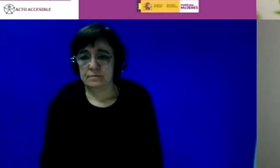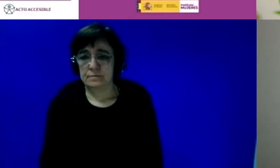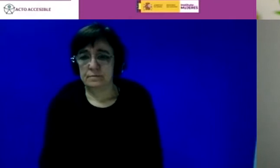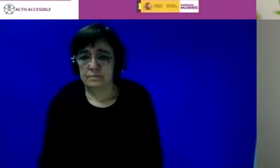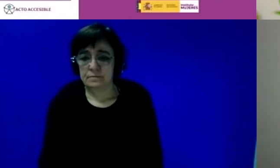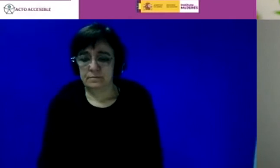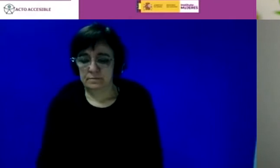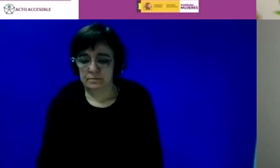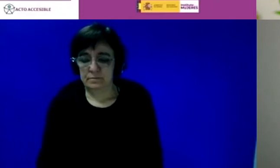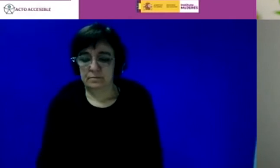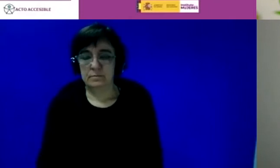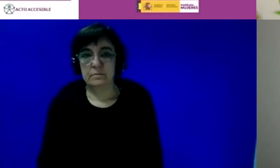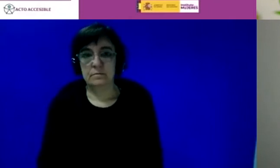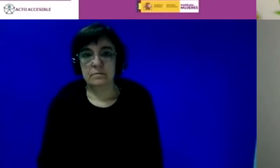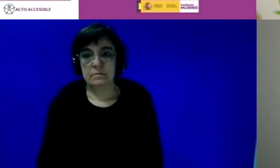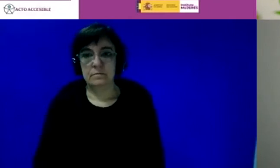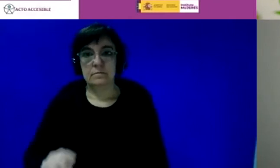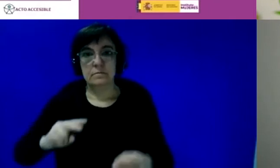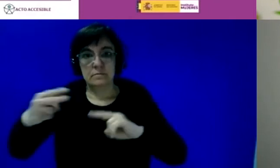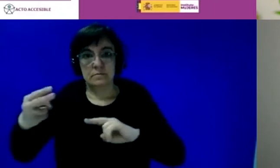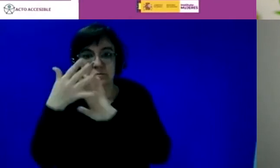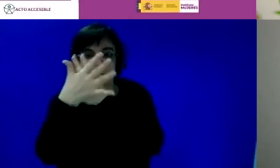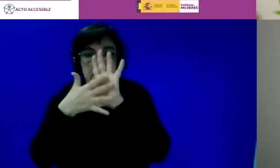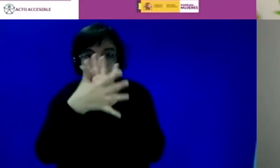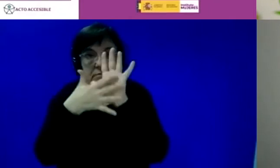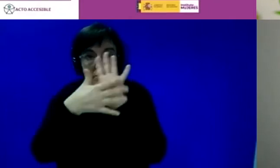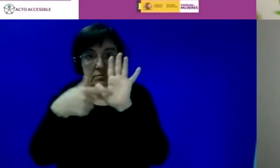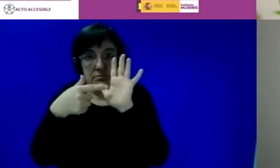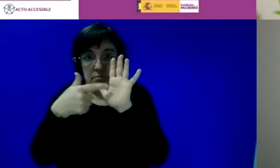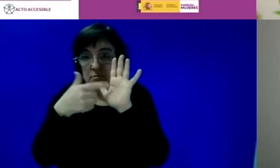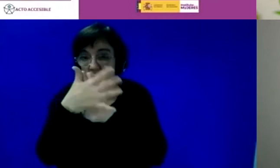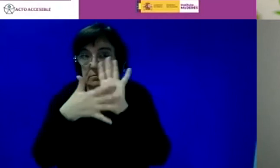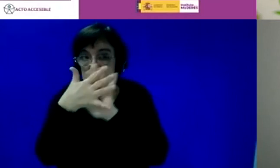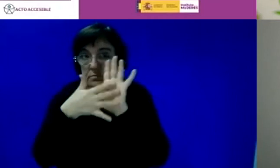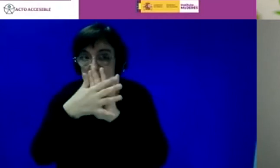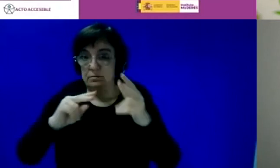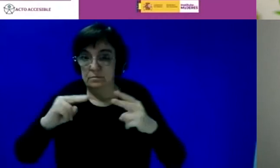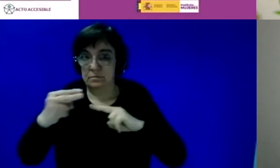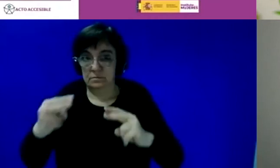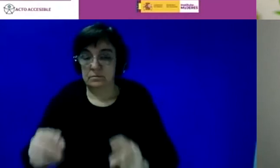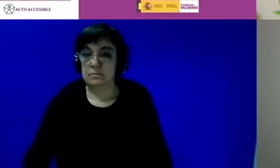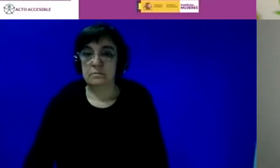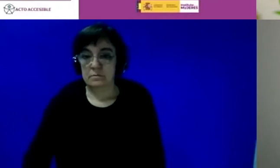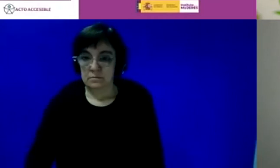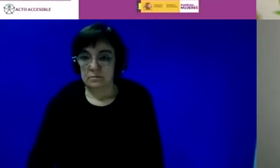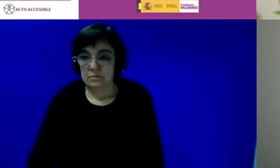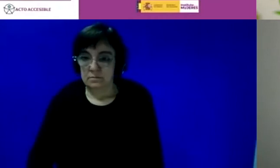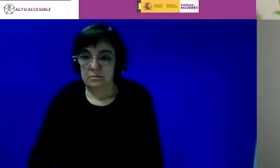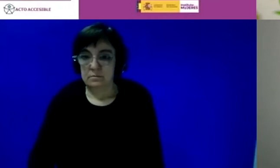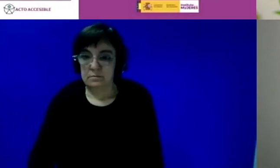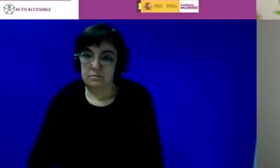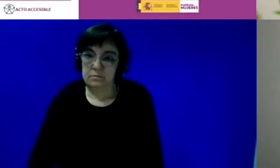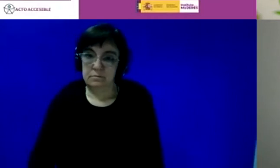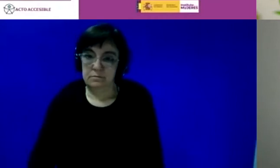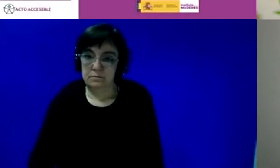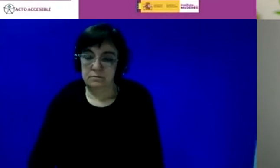this meeting. Наші люди, які володіють українською жестовою мовою і ніякою більше, опиняються в дуже